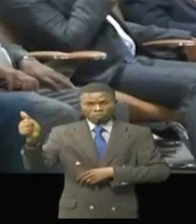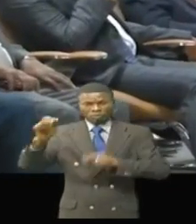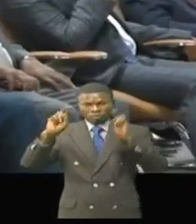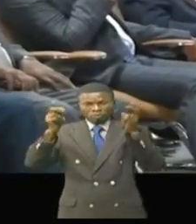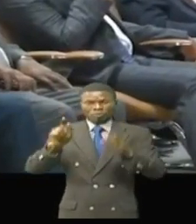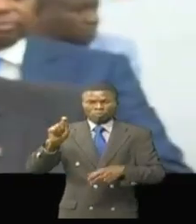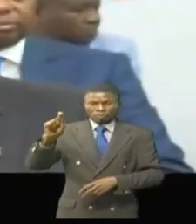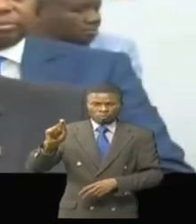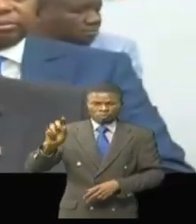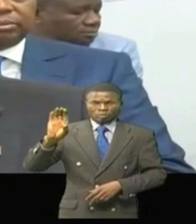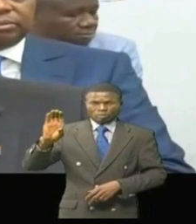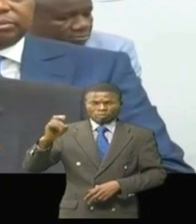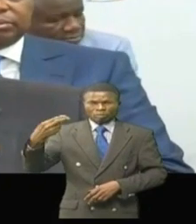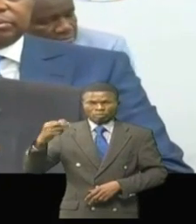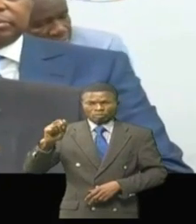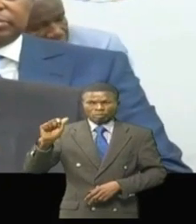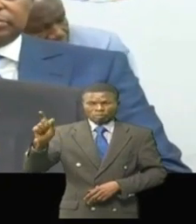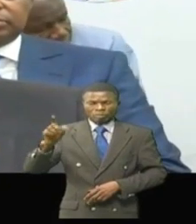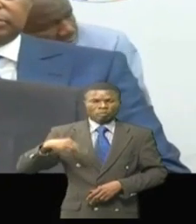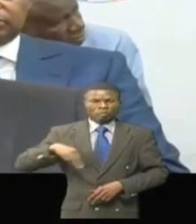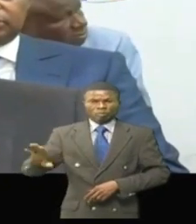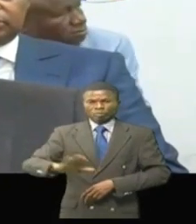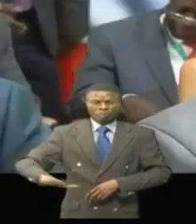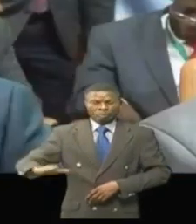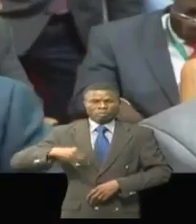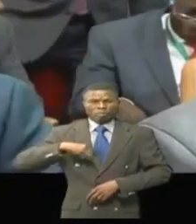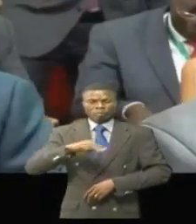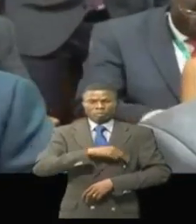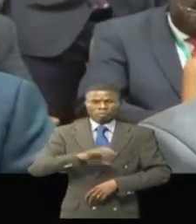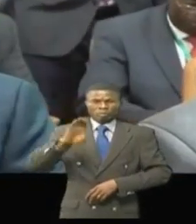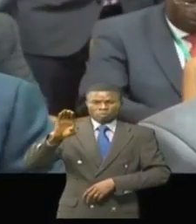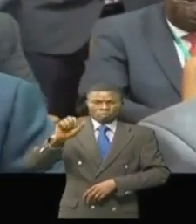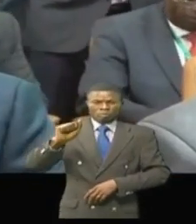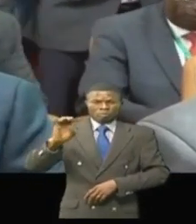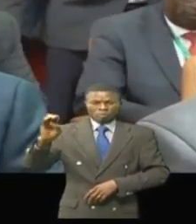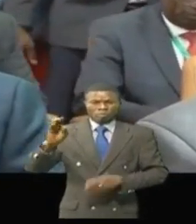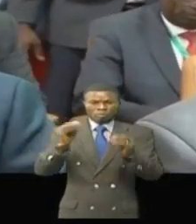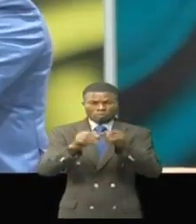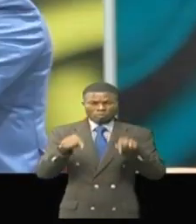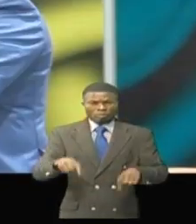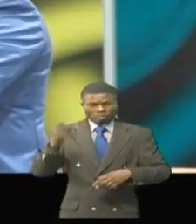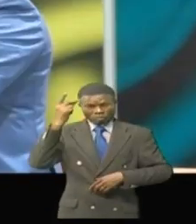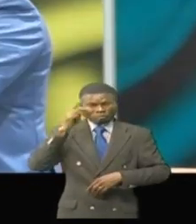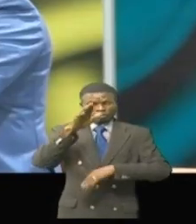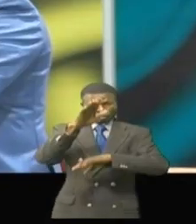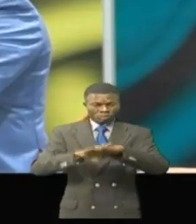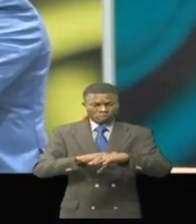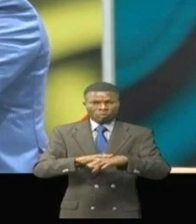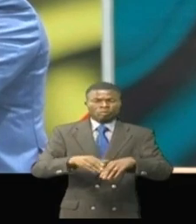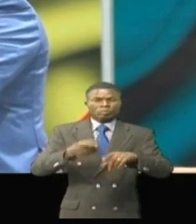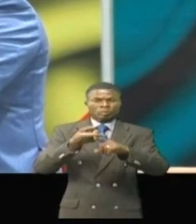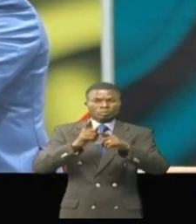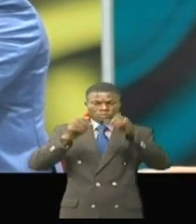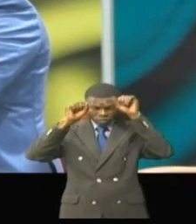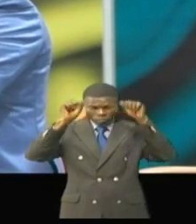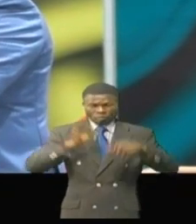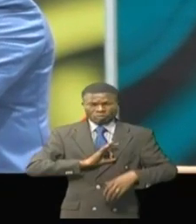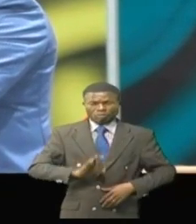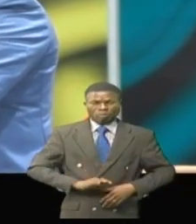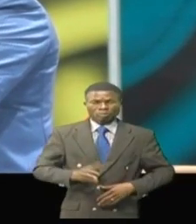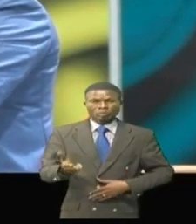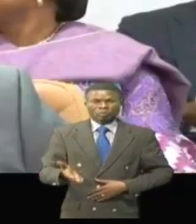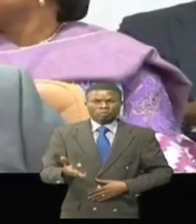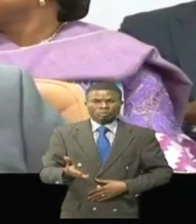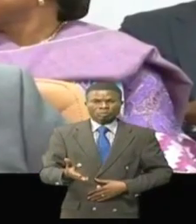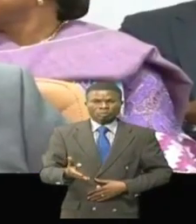Tchad. Les pays membres de la CEAC réunis à Kinshasa sur invitation du président Félix-Antoine Tshisekedi